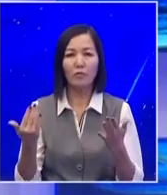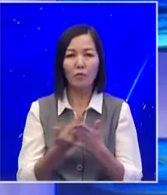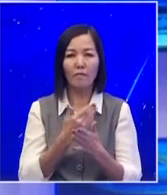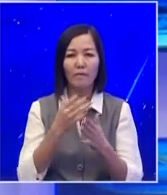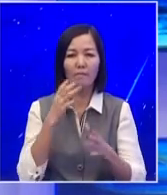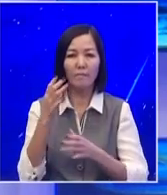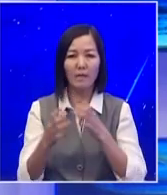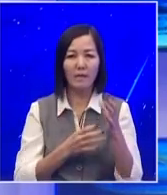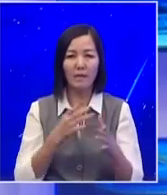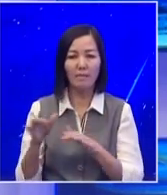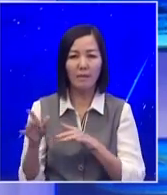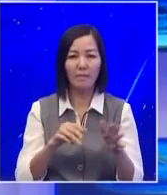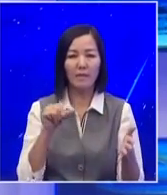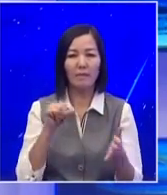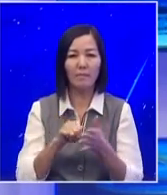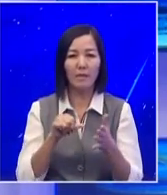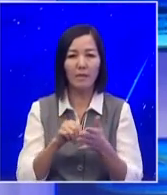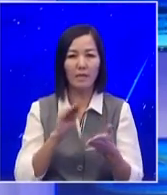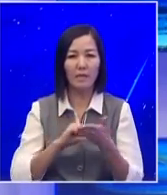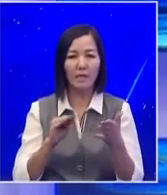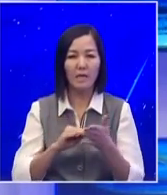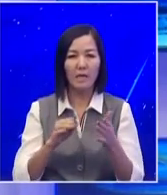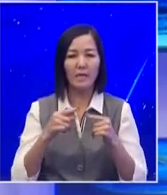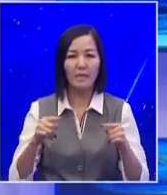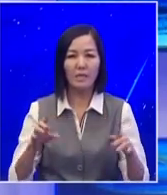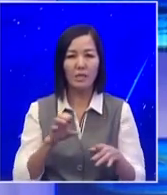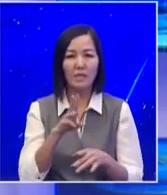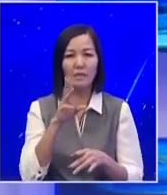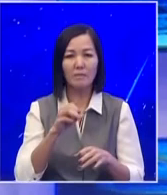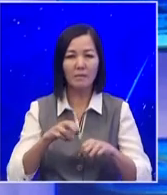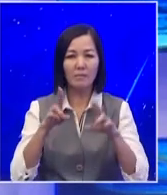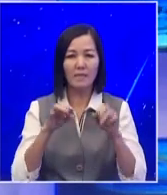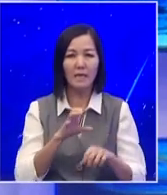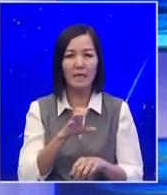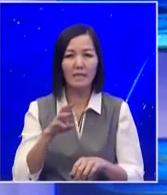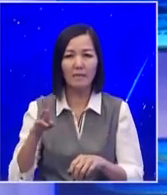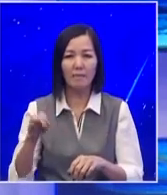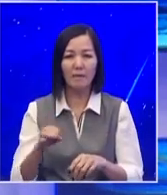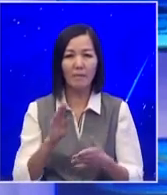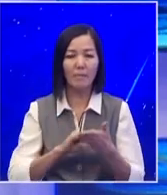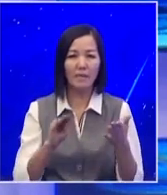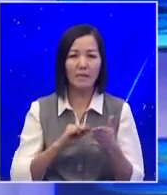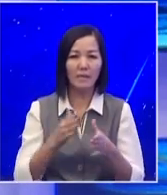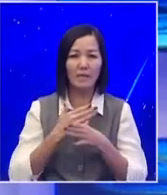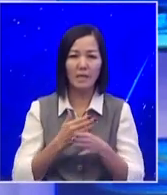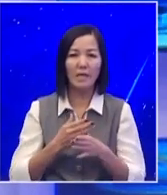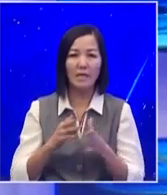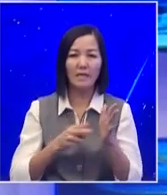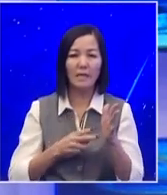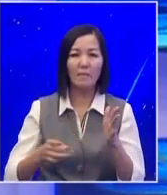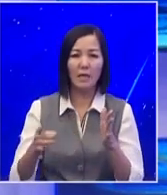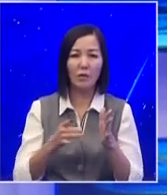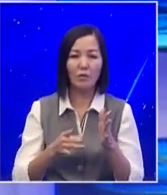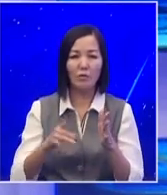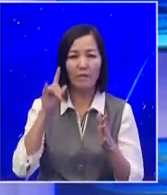В мероприятии приняли участие корреспонденты различных СМИ, специалистов СММ и пресс-секретаря из 7